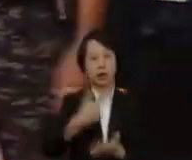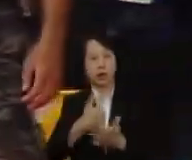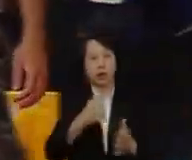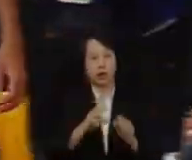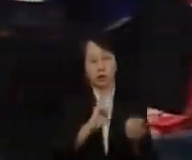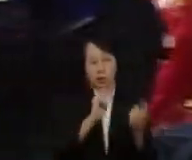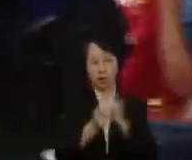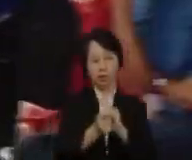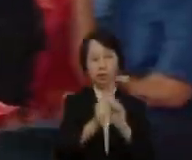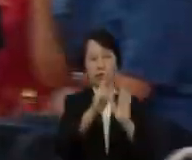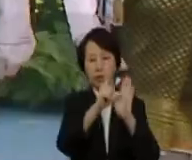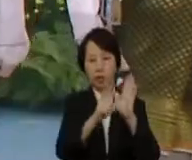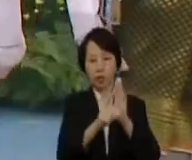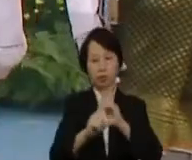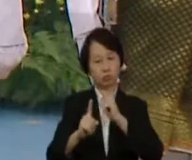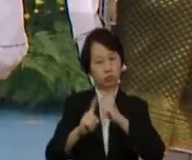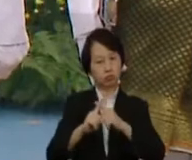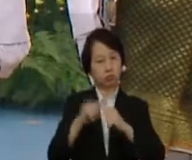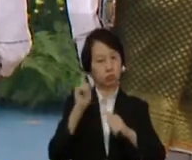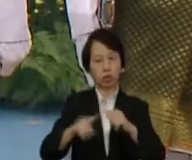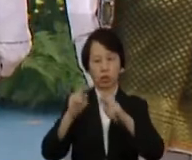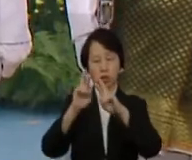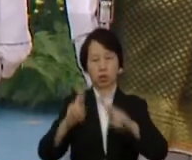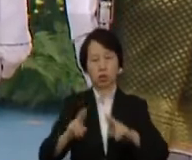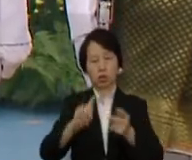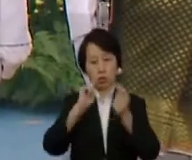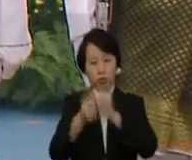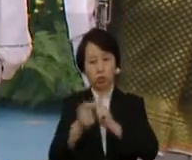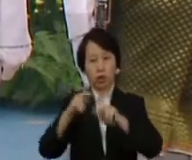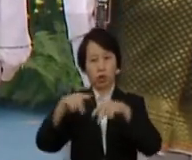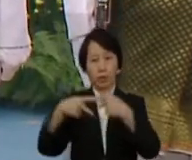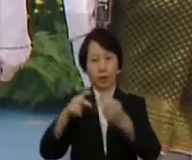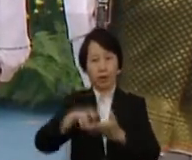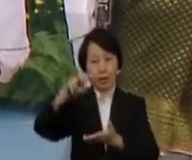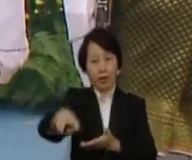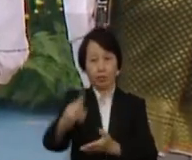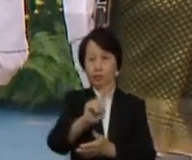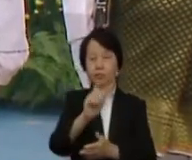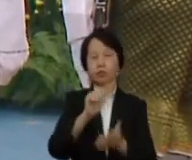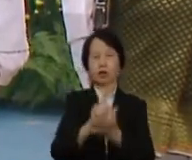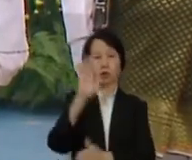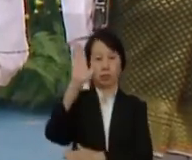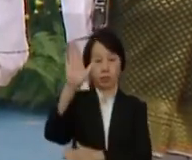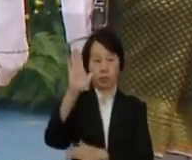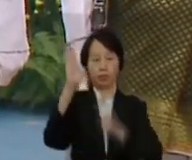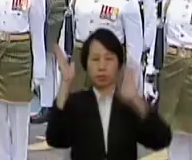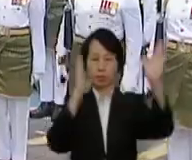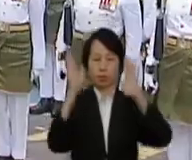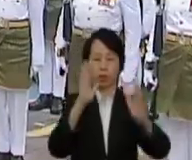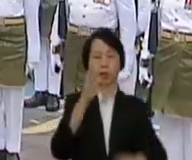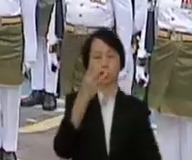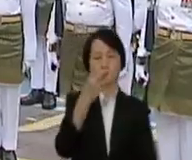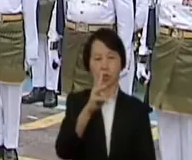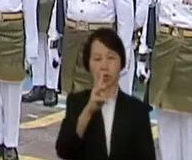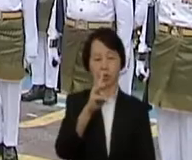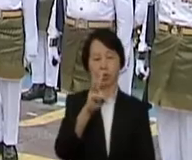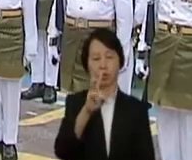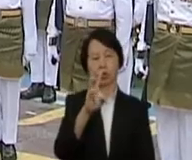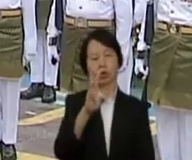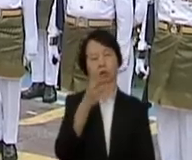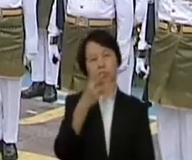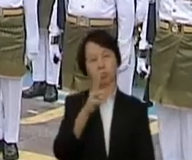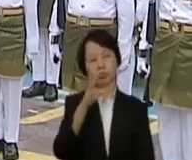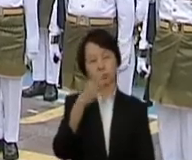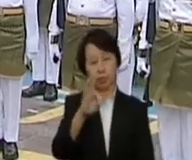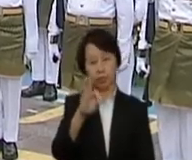pindaan perlembagaan berkaitan larangan ahli Dewan Rakyat bertukar parti dan juga Perjanjian Malaysia 1963. Kedua-dua